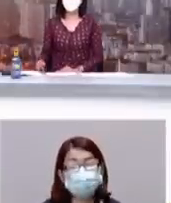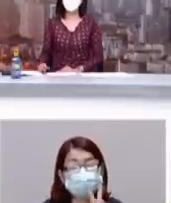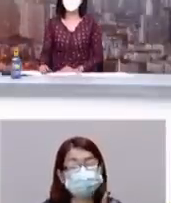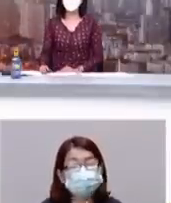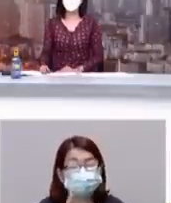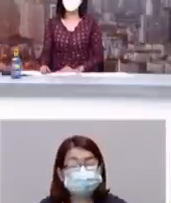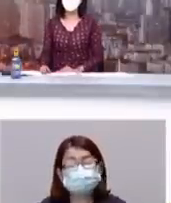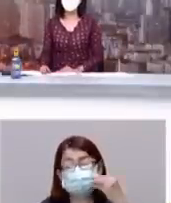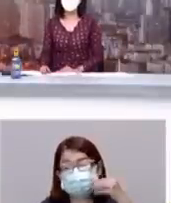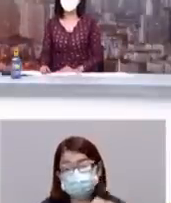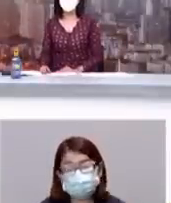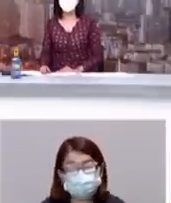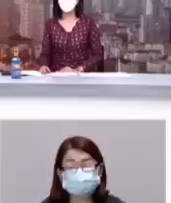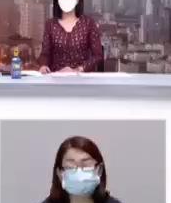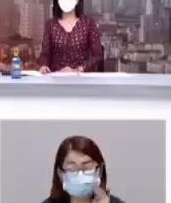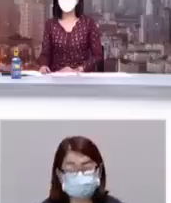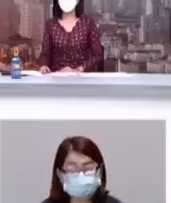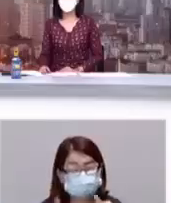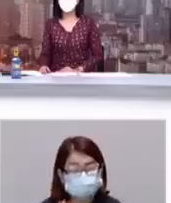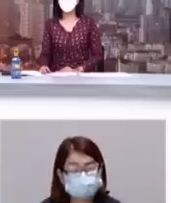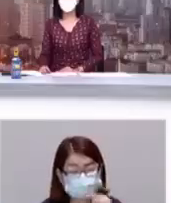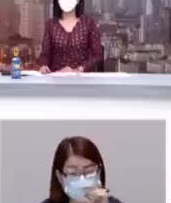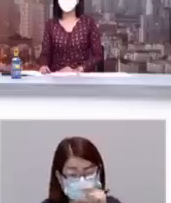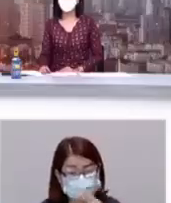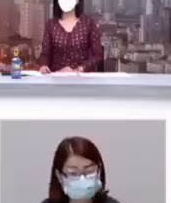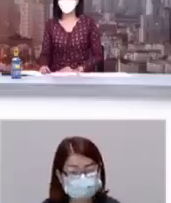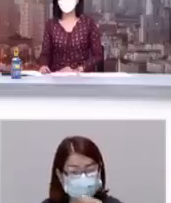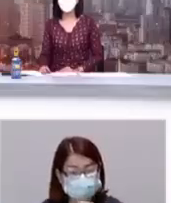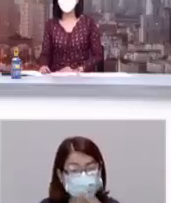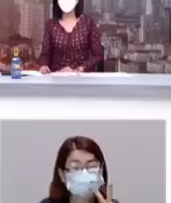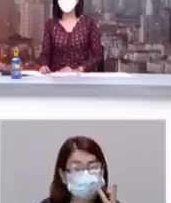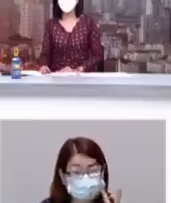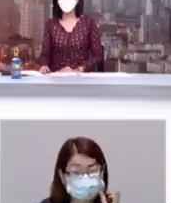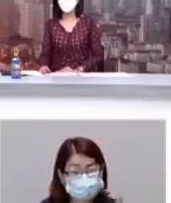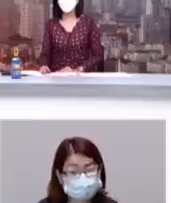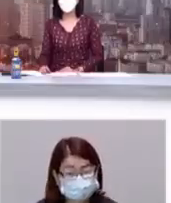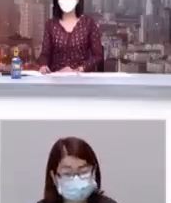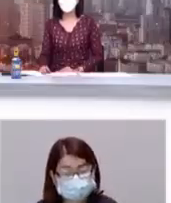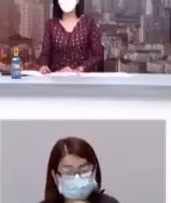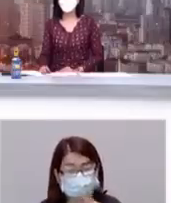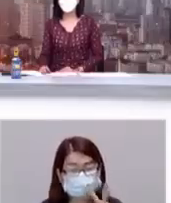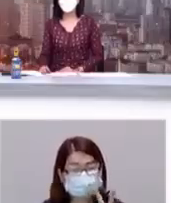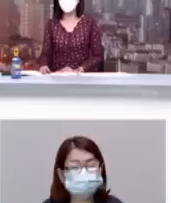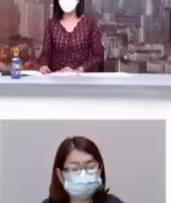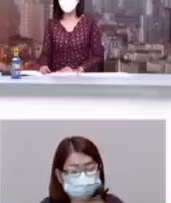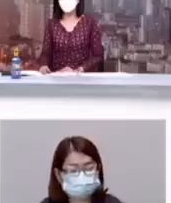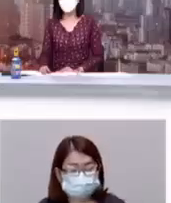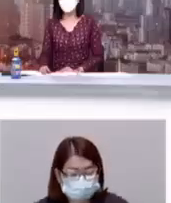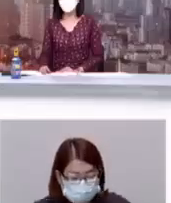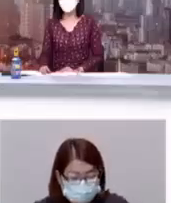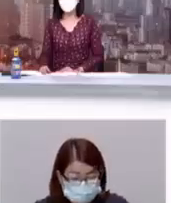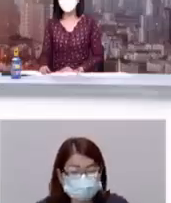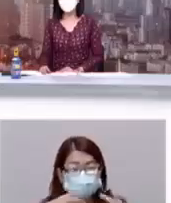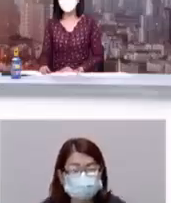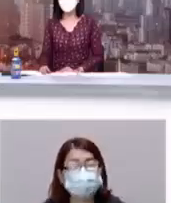วัคซีนโคโรนาแวคของบริษัทซิโนแวคที่เราเรียกติดปากกันว่าซิโนแวคเนี่ยนะคะก็มีผลการศึกษาในหลายประเทศเลยทั้งที่บราซิ